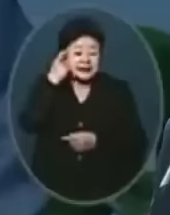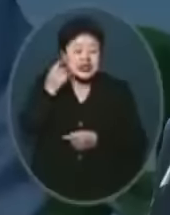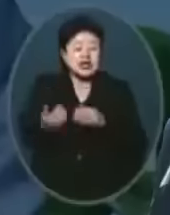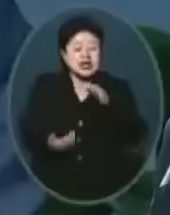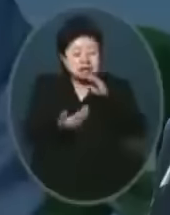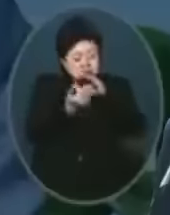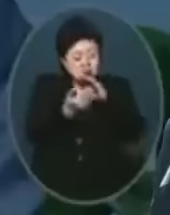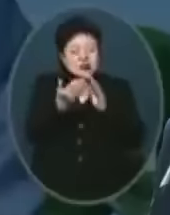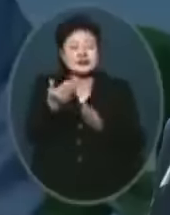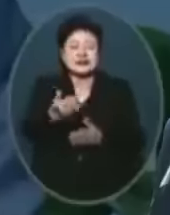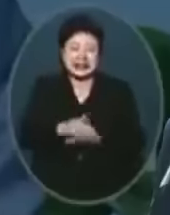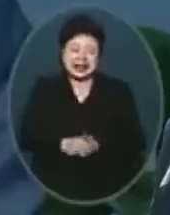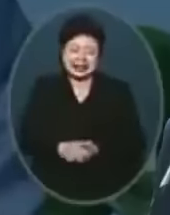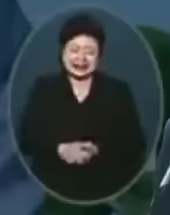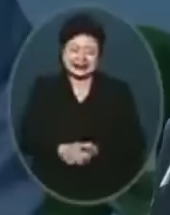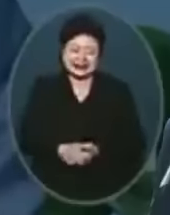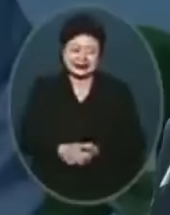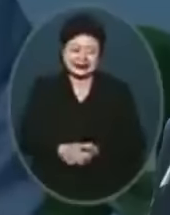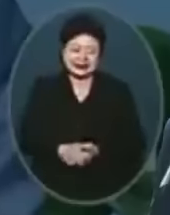이루어집니다.